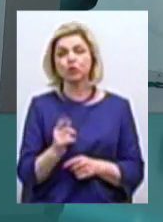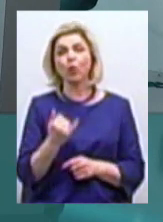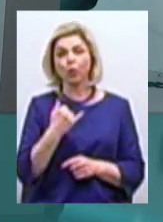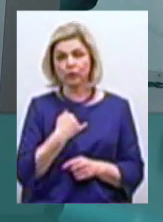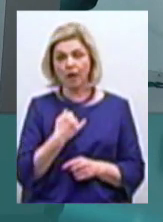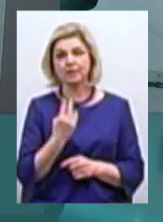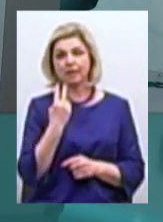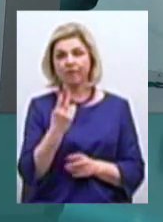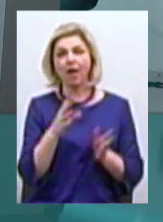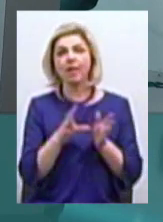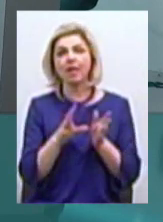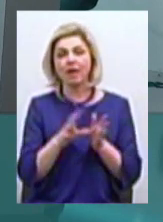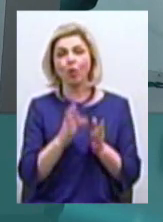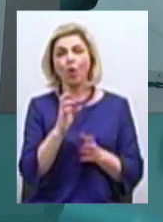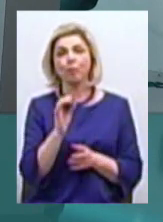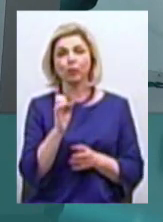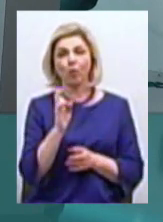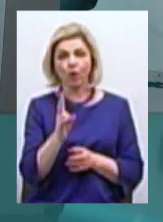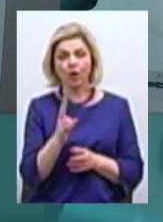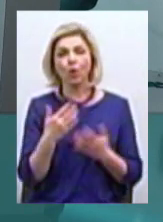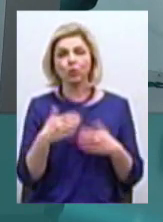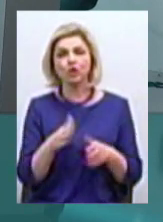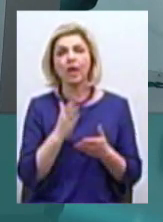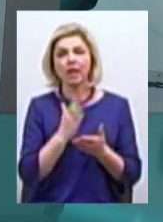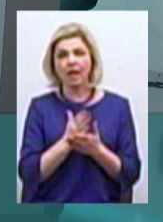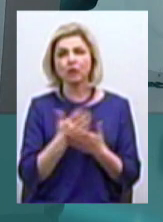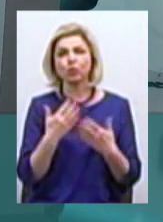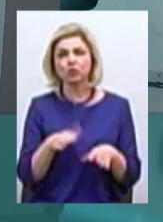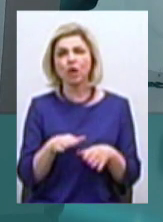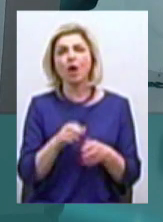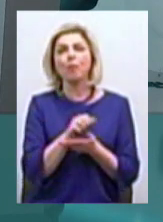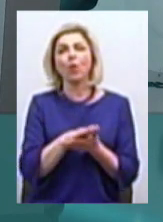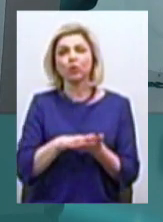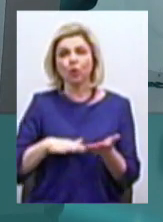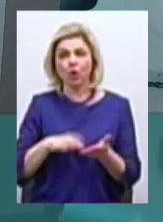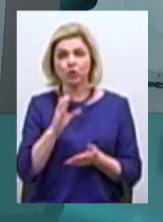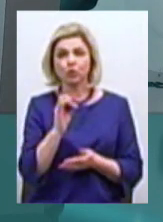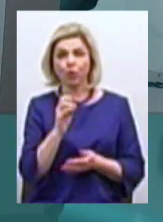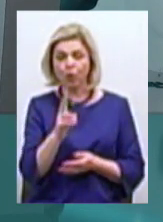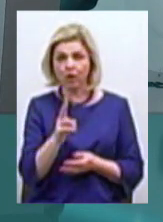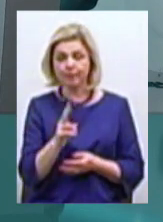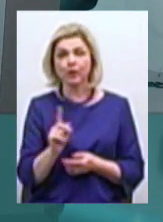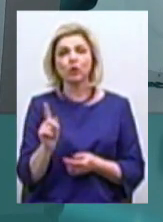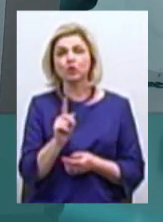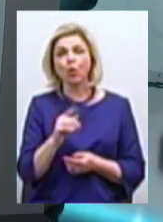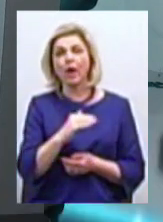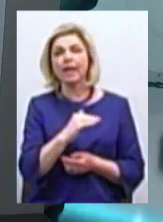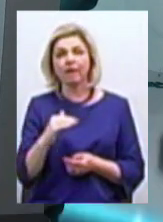два енергоблоки мають уже продовження терміну, те, що у нас рівень